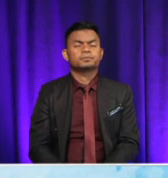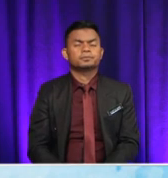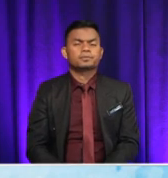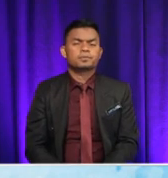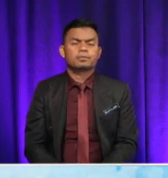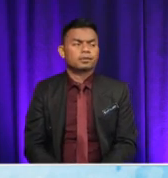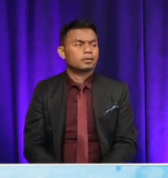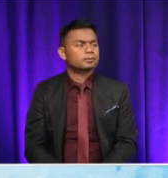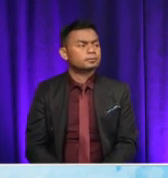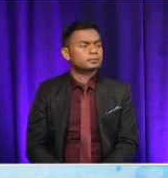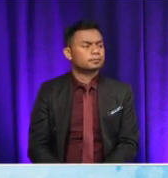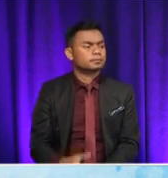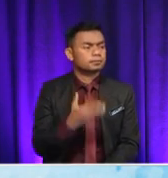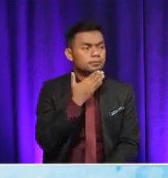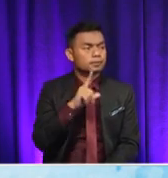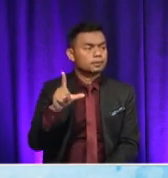tadi